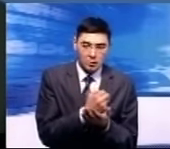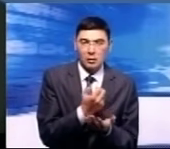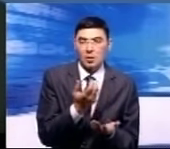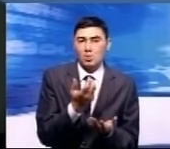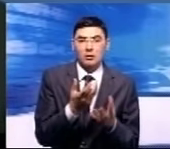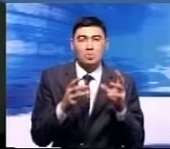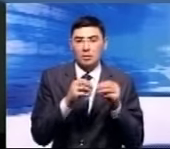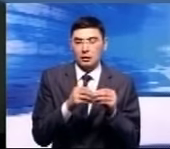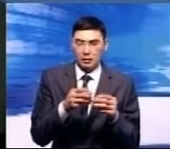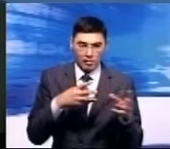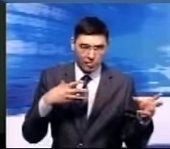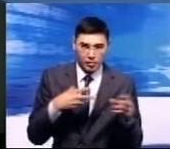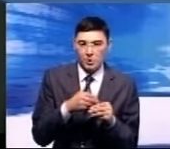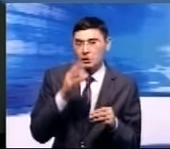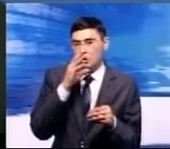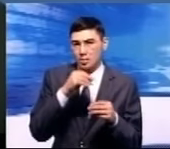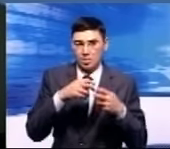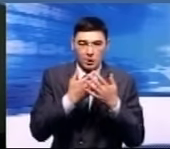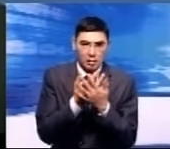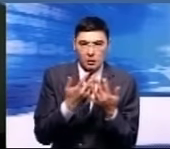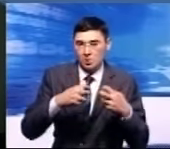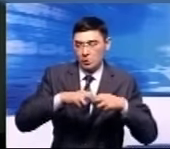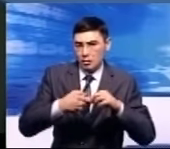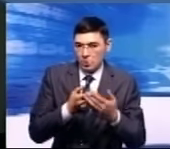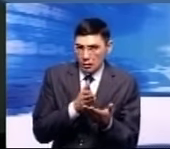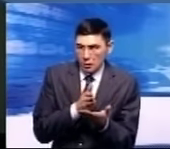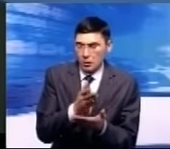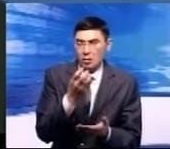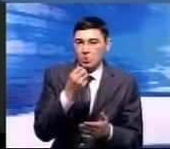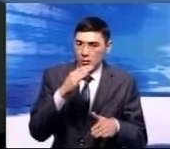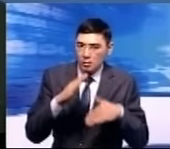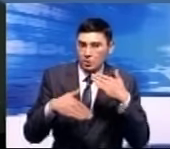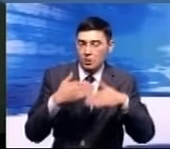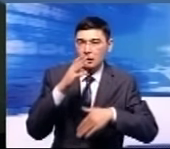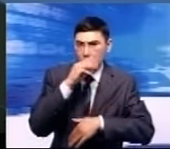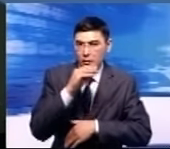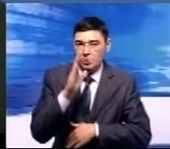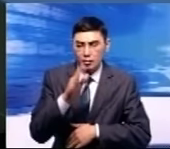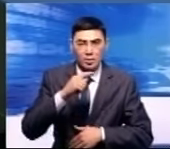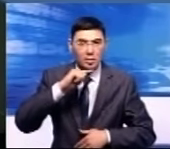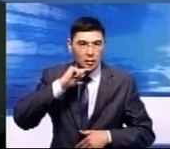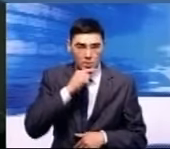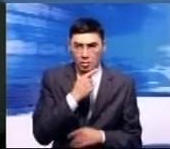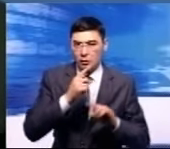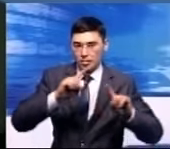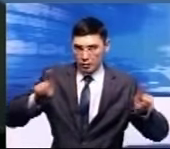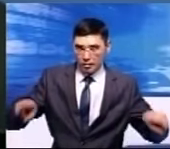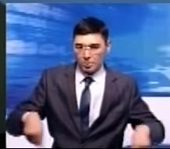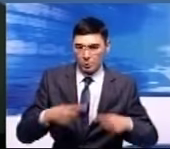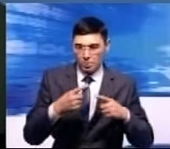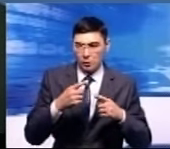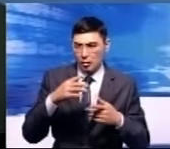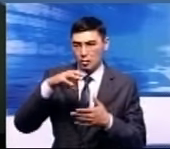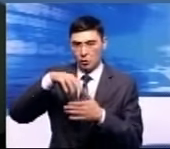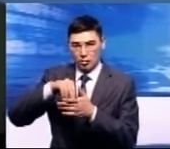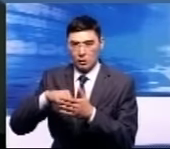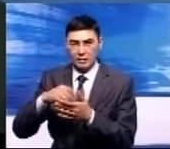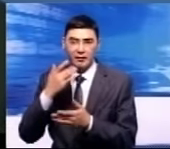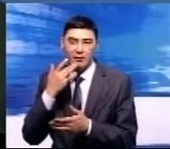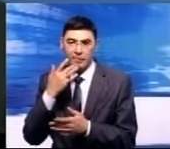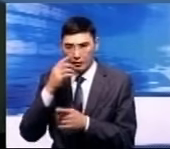этого наш союз будет динамично развиваться и уходить в приоритетные экономики стран, не только участников данного